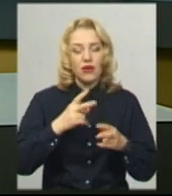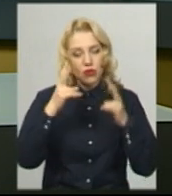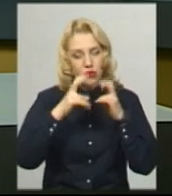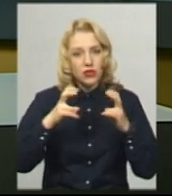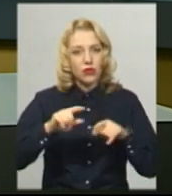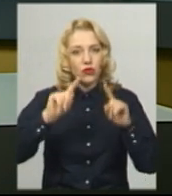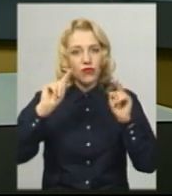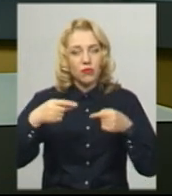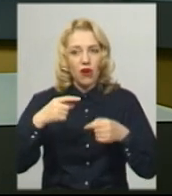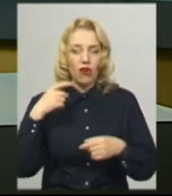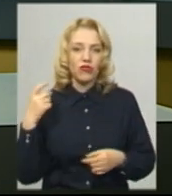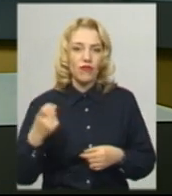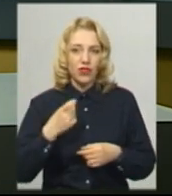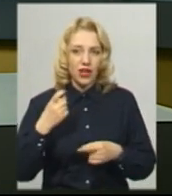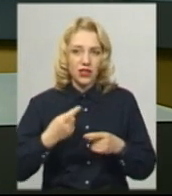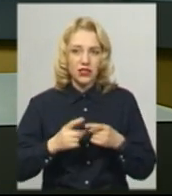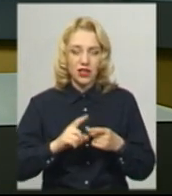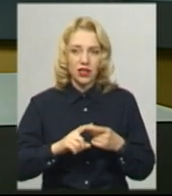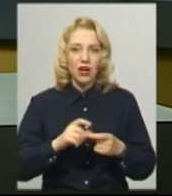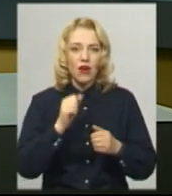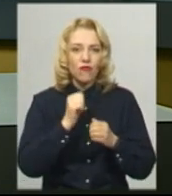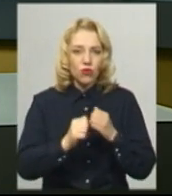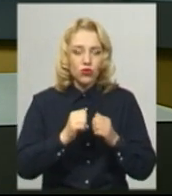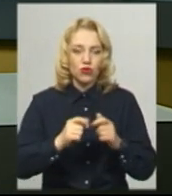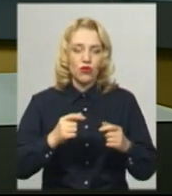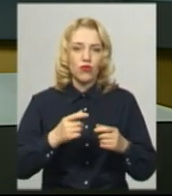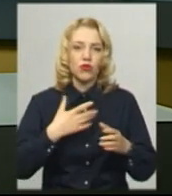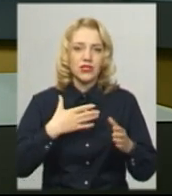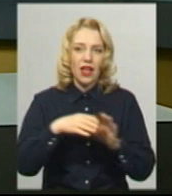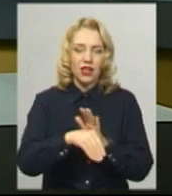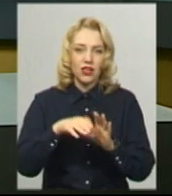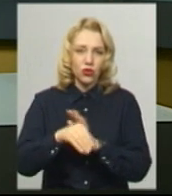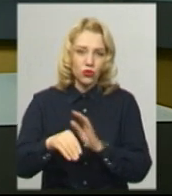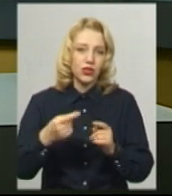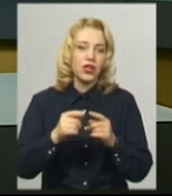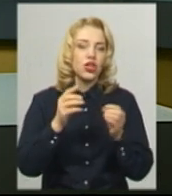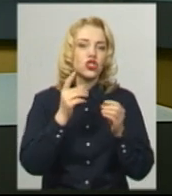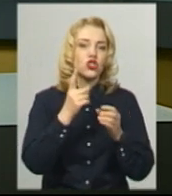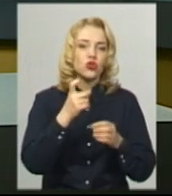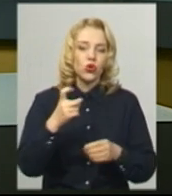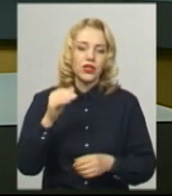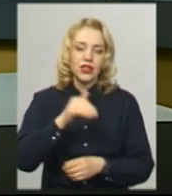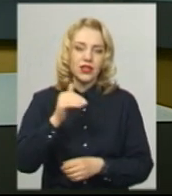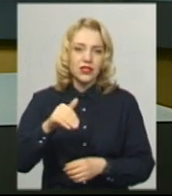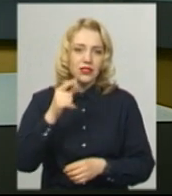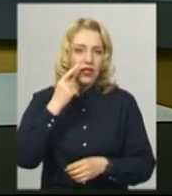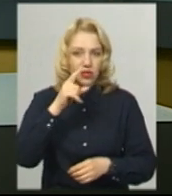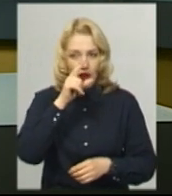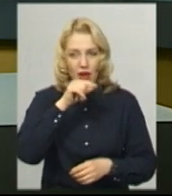розповідає місцевий житель Олексій Левицький, загинули сотні тисяч бджіл. За його словами, пасічники звинувачують у